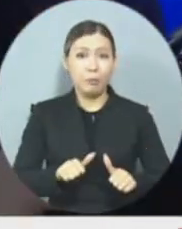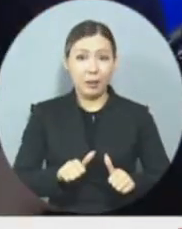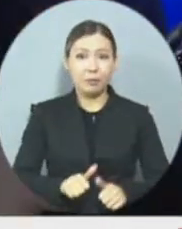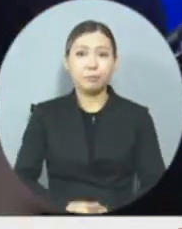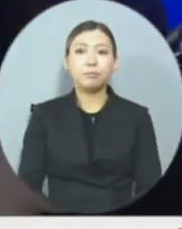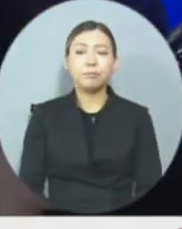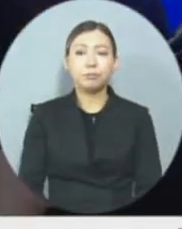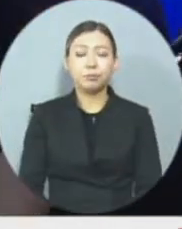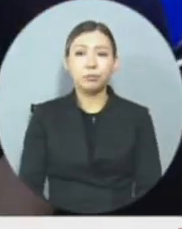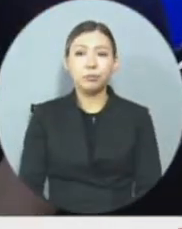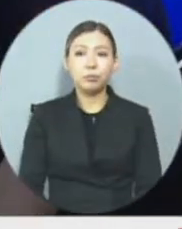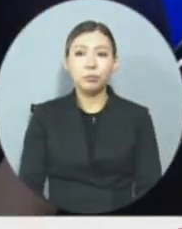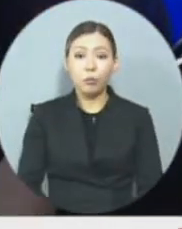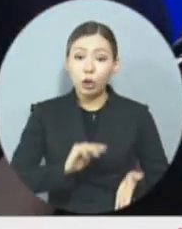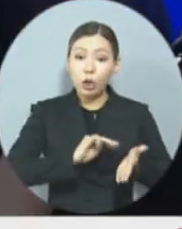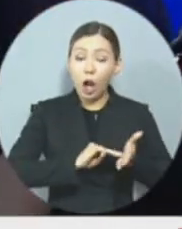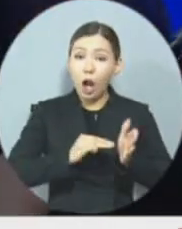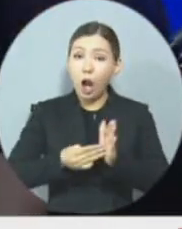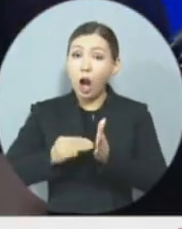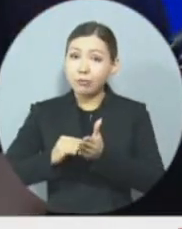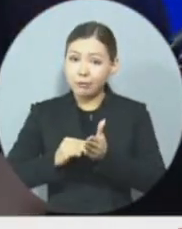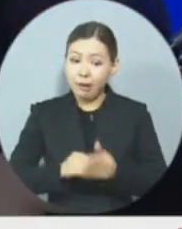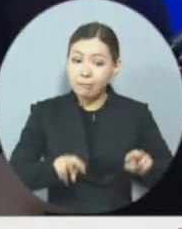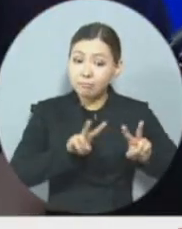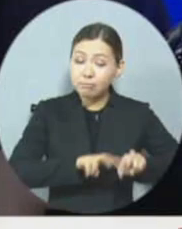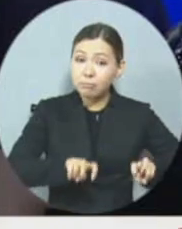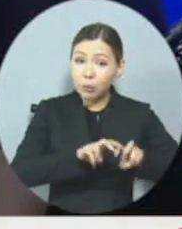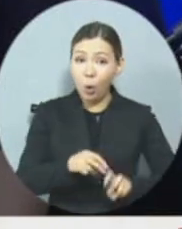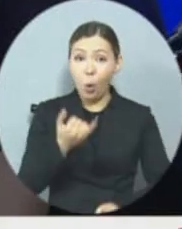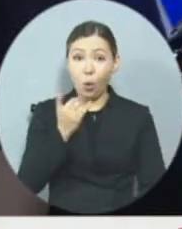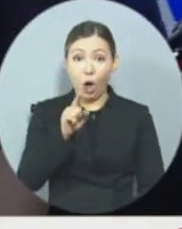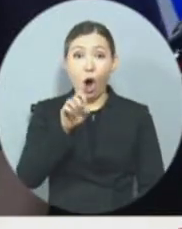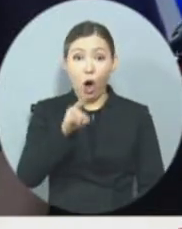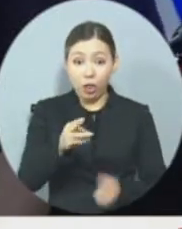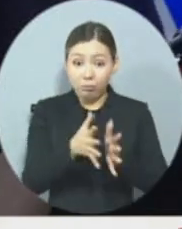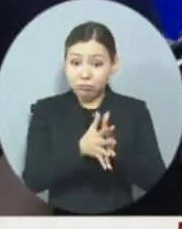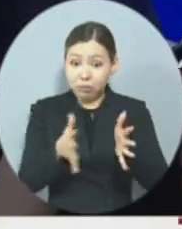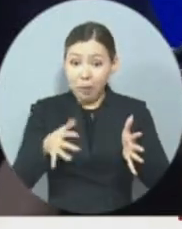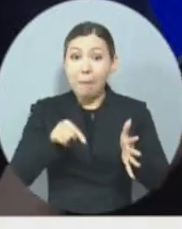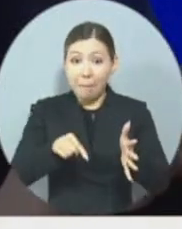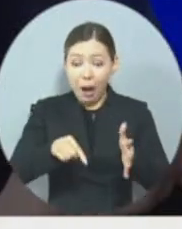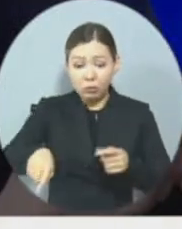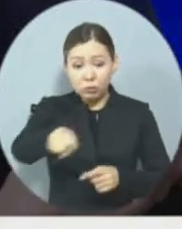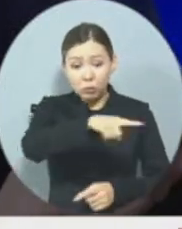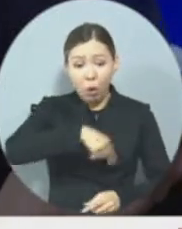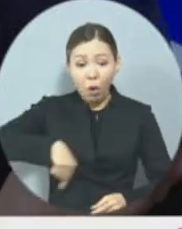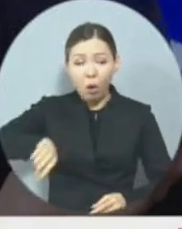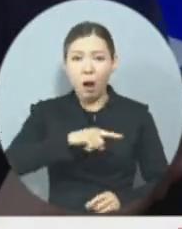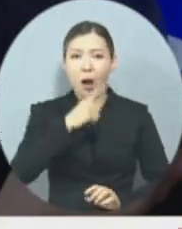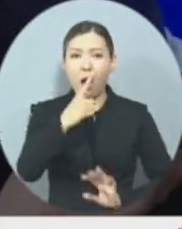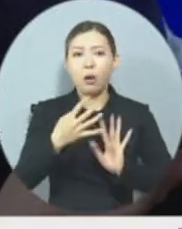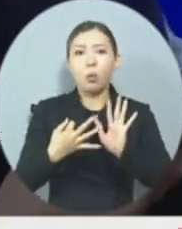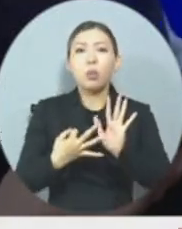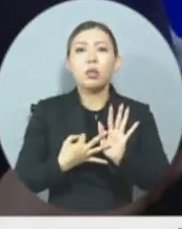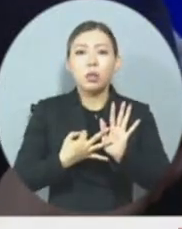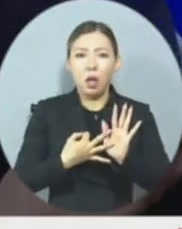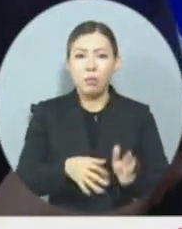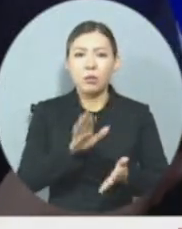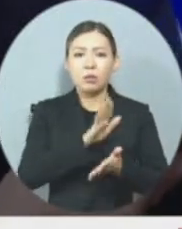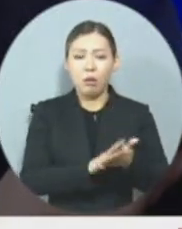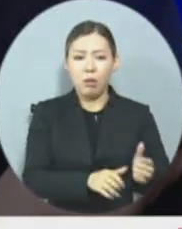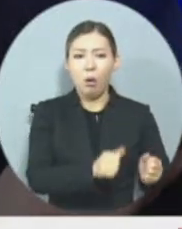Тэгэхээр жишээлх юм бол тооцоолуудыг хийгээд үцхэд Улаанбаатар хотыг тойруулаад 18 томоохон хөв цөөрнө байгуулах нь нэг шаардлагатай